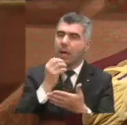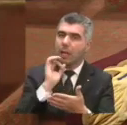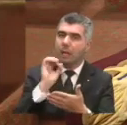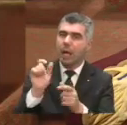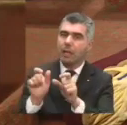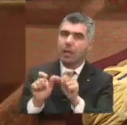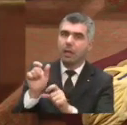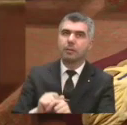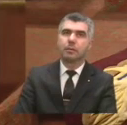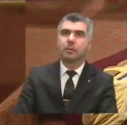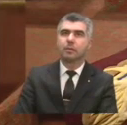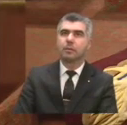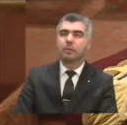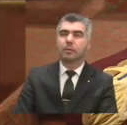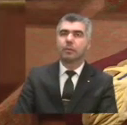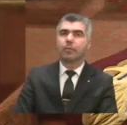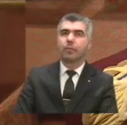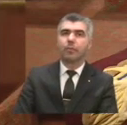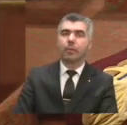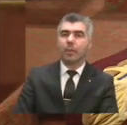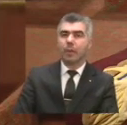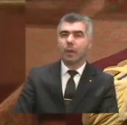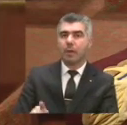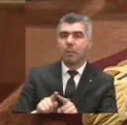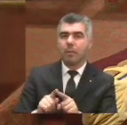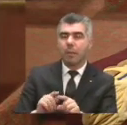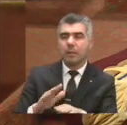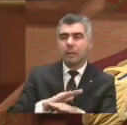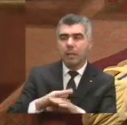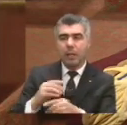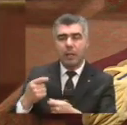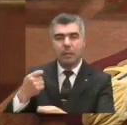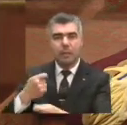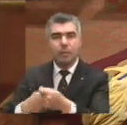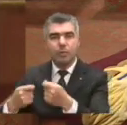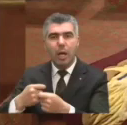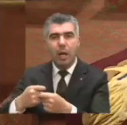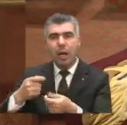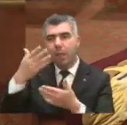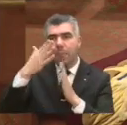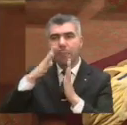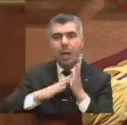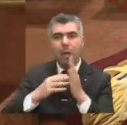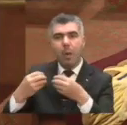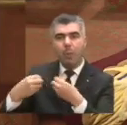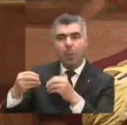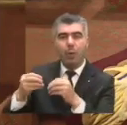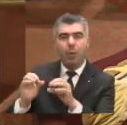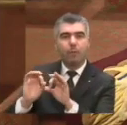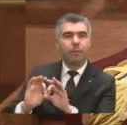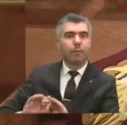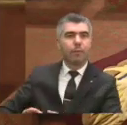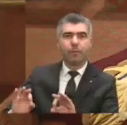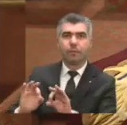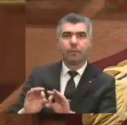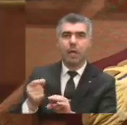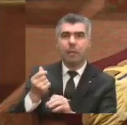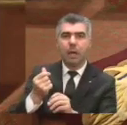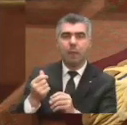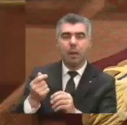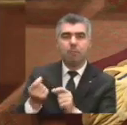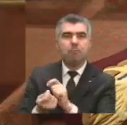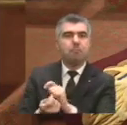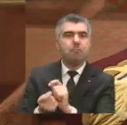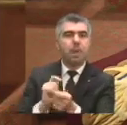ماغ دخلوش احنا في نقولوا السياسه تجاريه خارج بلادنا ولكن ناكد لكم بان الاسعار مختلفه كل